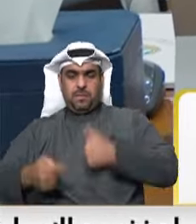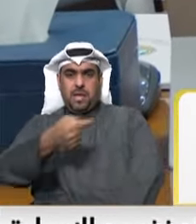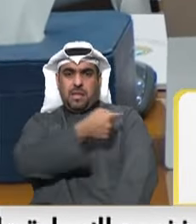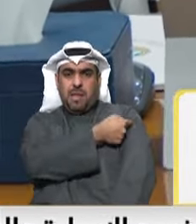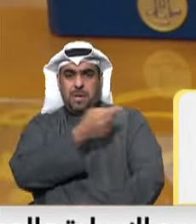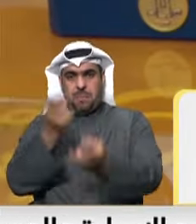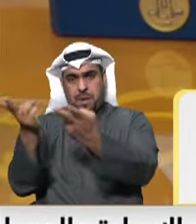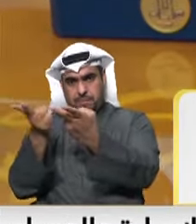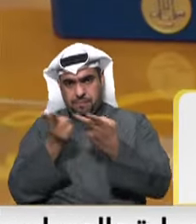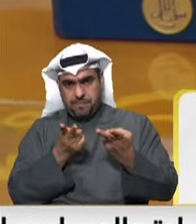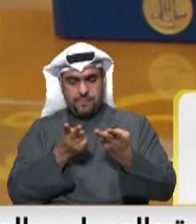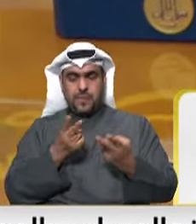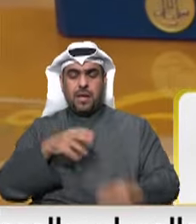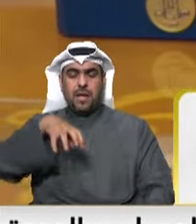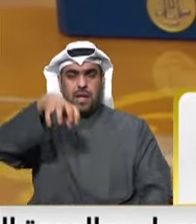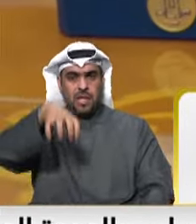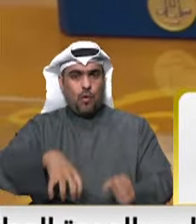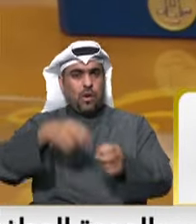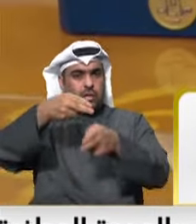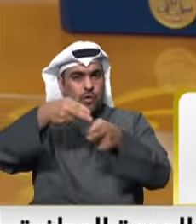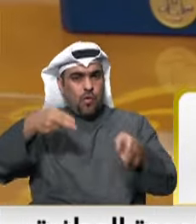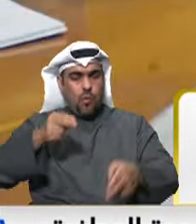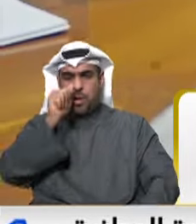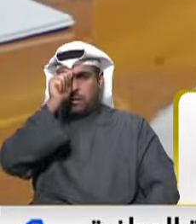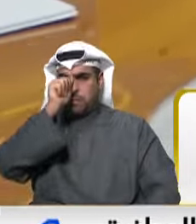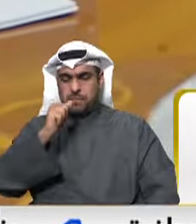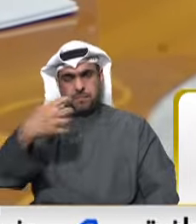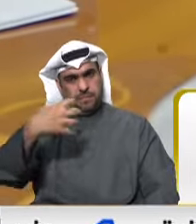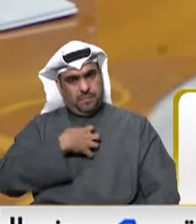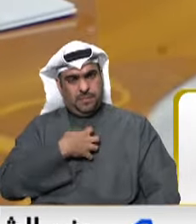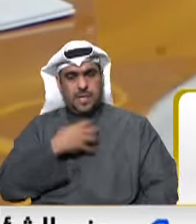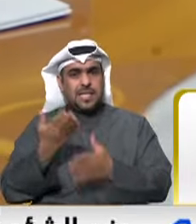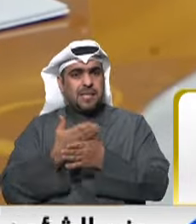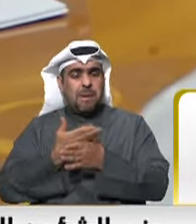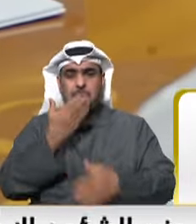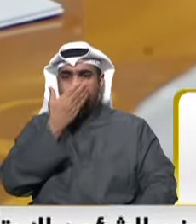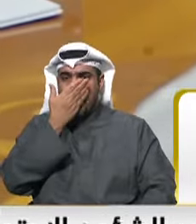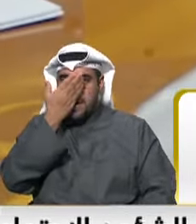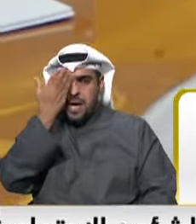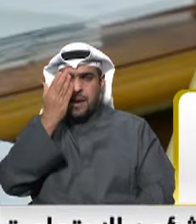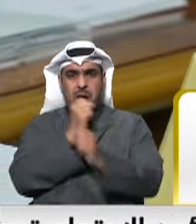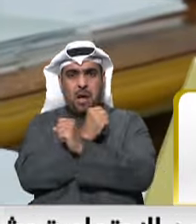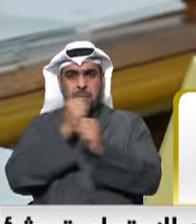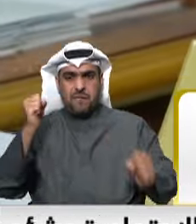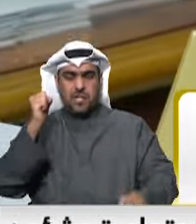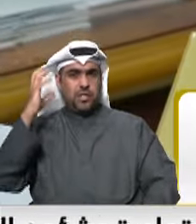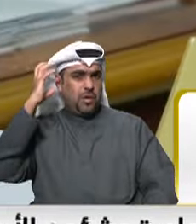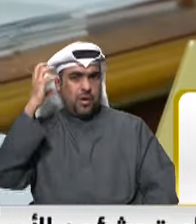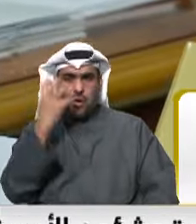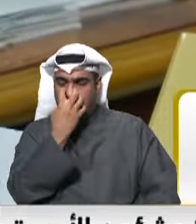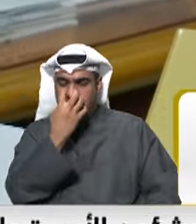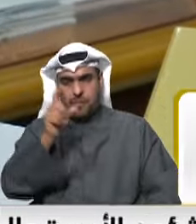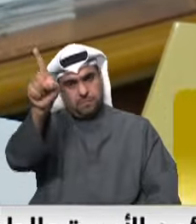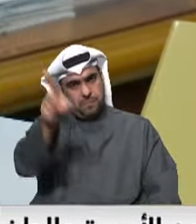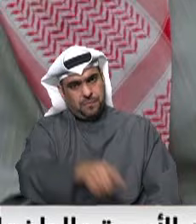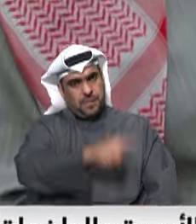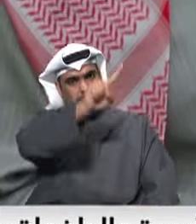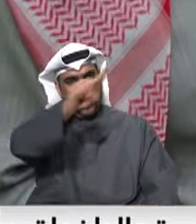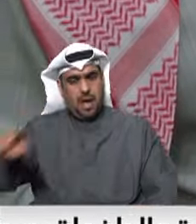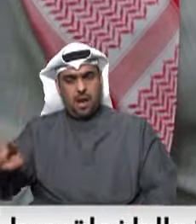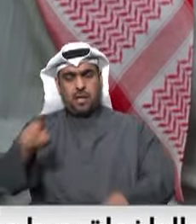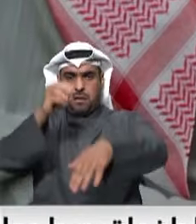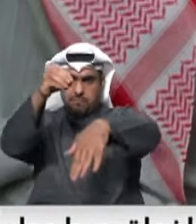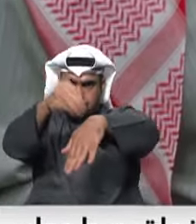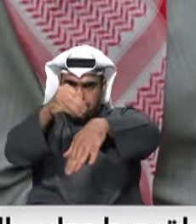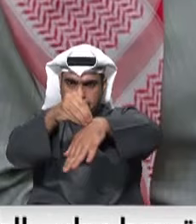مؤكدا شجب دوله الكويت لهذا العمل الارهابي ورفضها للعنف بكافه اشكاله داعيا المجتمع الدولي